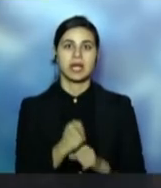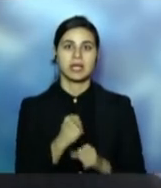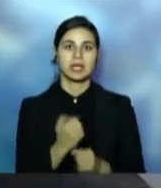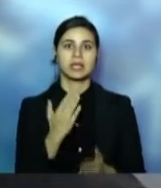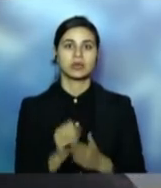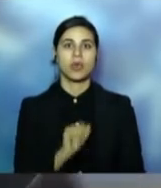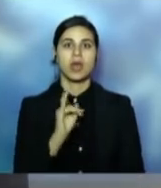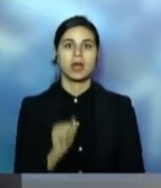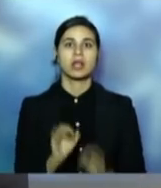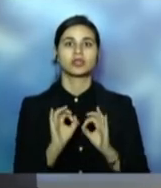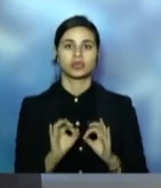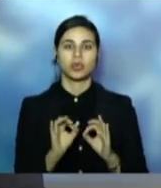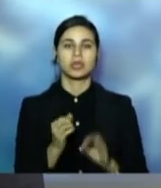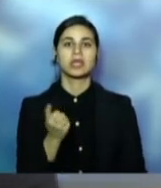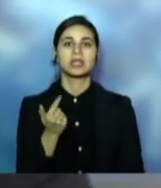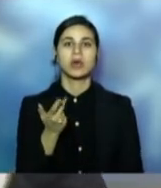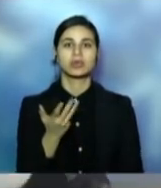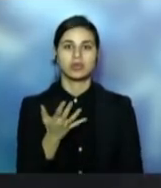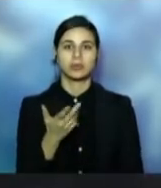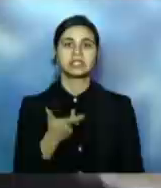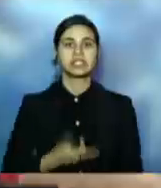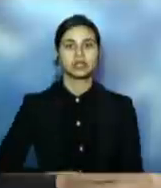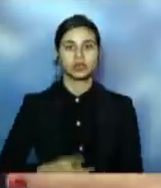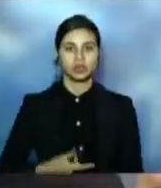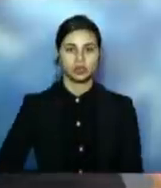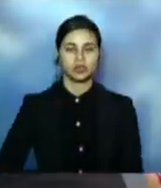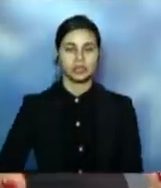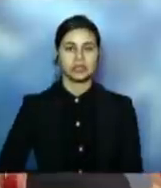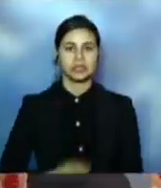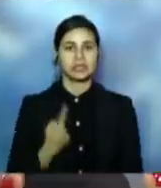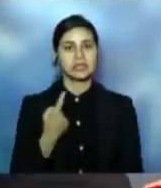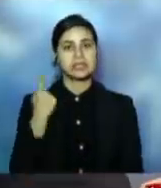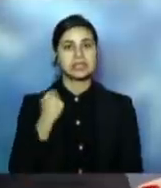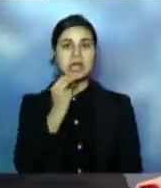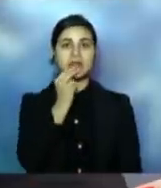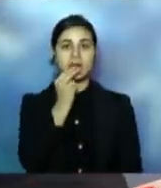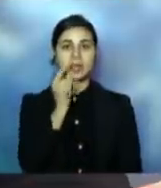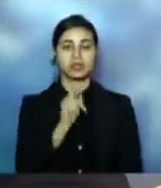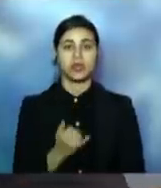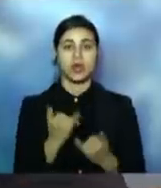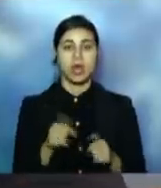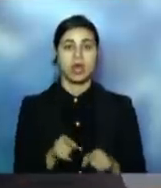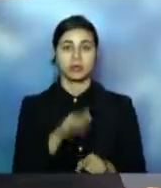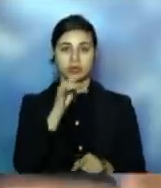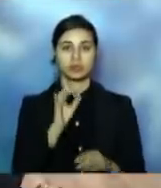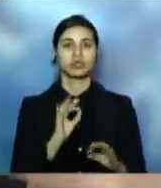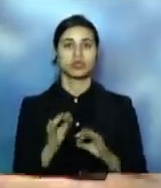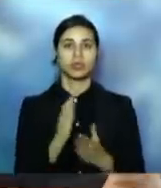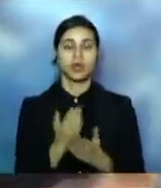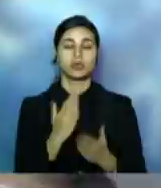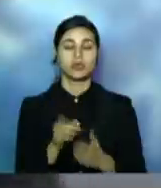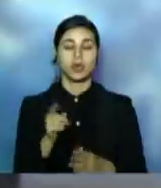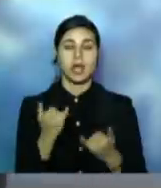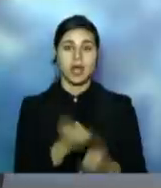არა სწორი რაოდენობის ინსულინი წინა კვებაზე, რომ ამ კვებაზე გაქვთ ნორმა. თუ თქვენ